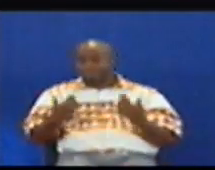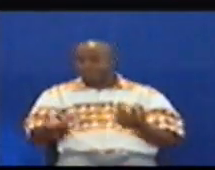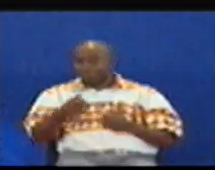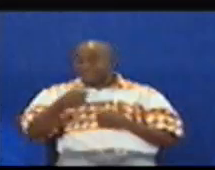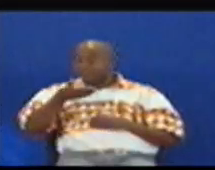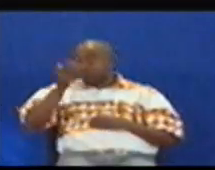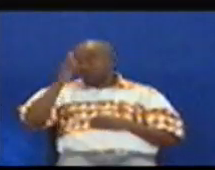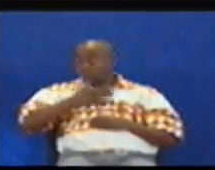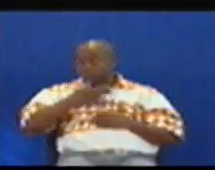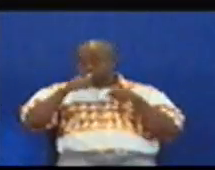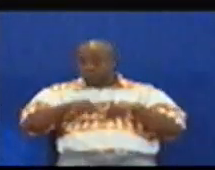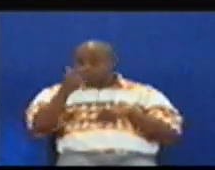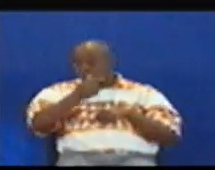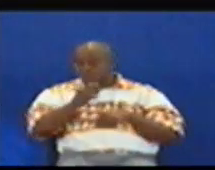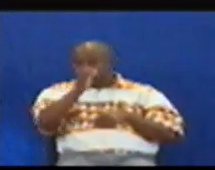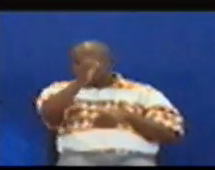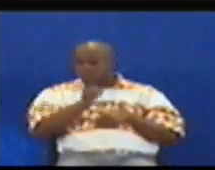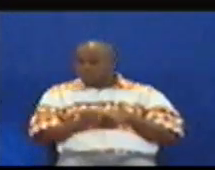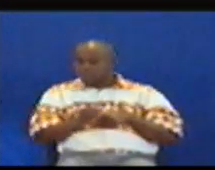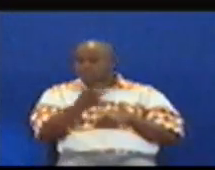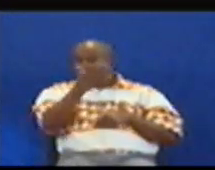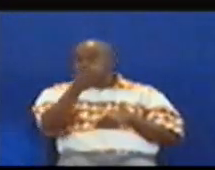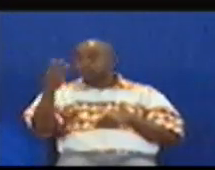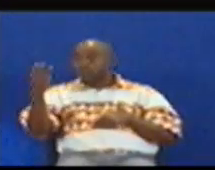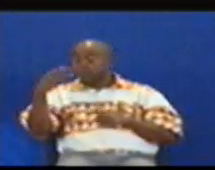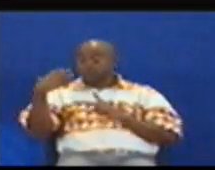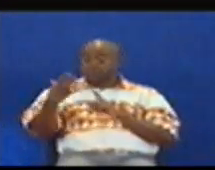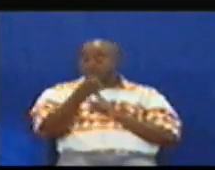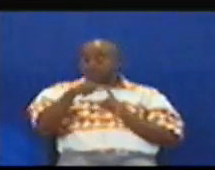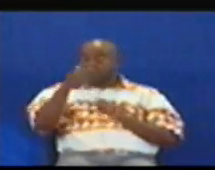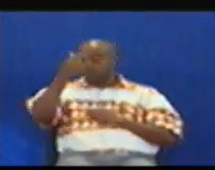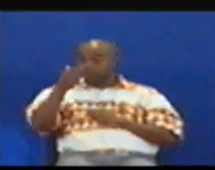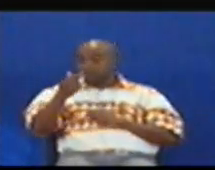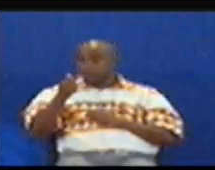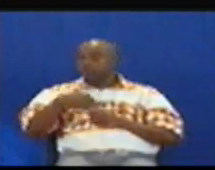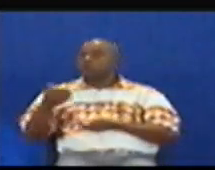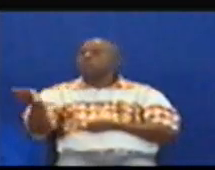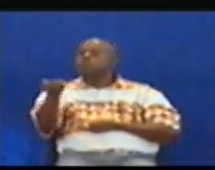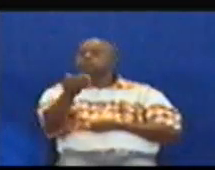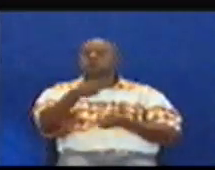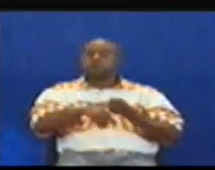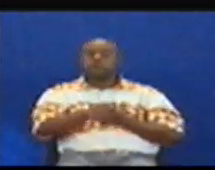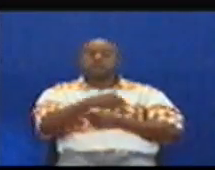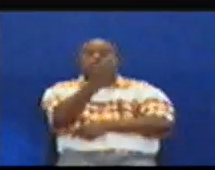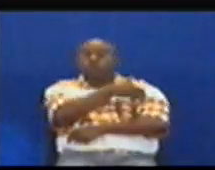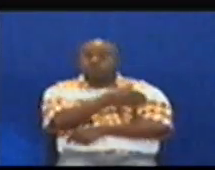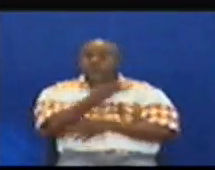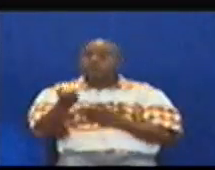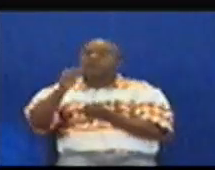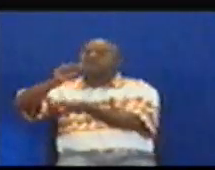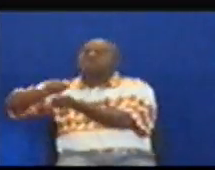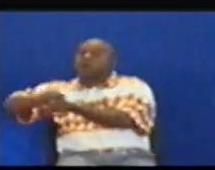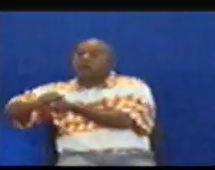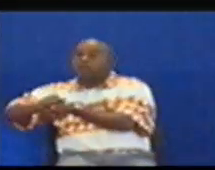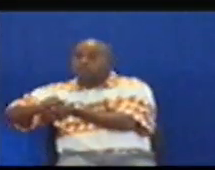serikali yetu ya Tanzania 53% ya mapato tunayoyapata tunaya collect kutoka kwenye goods na service. Mheshimiwa Spika, kama